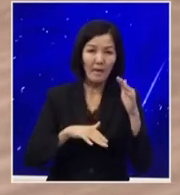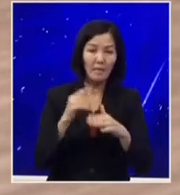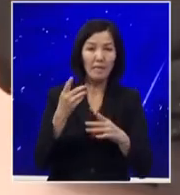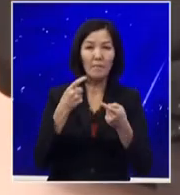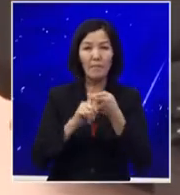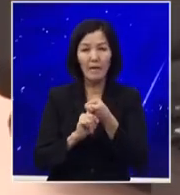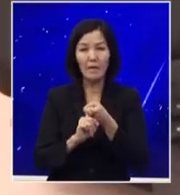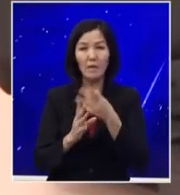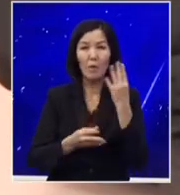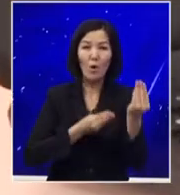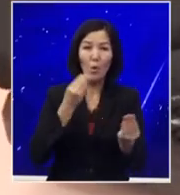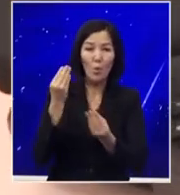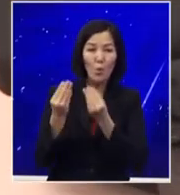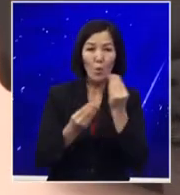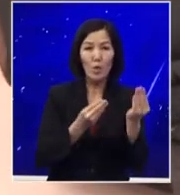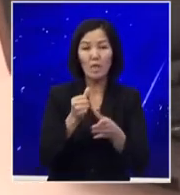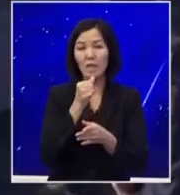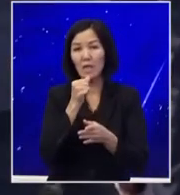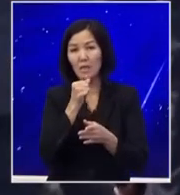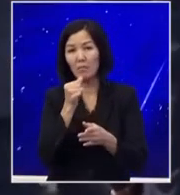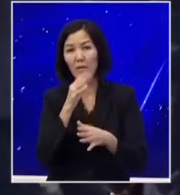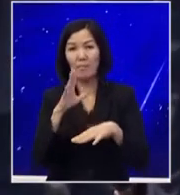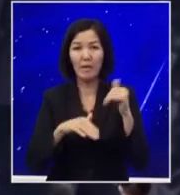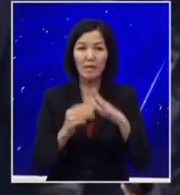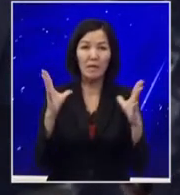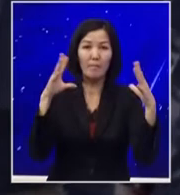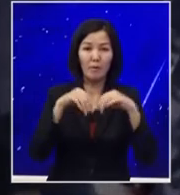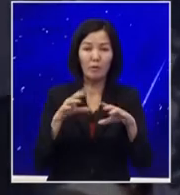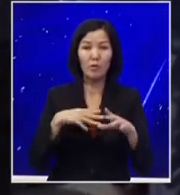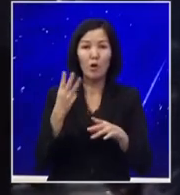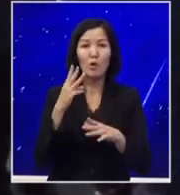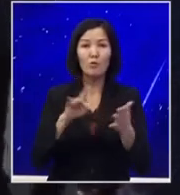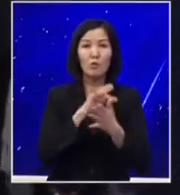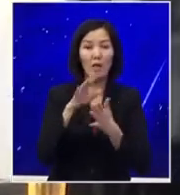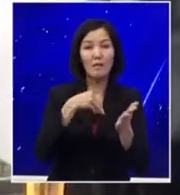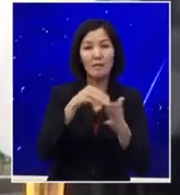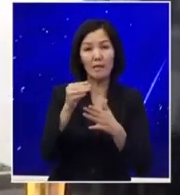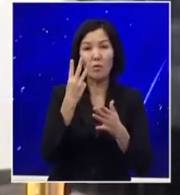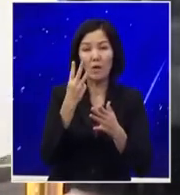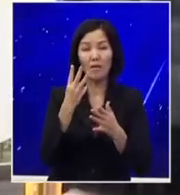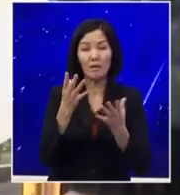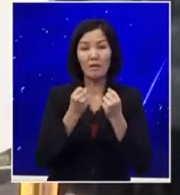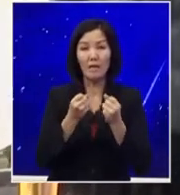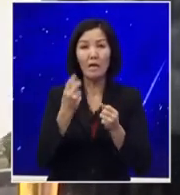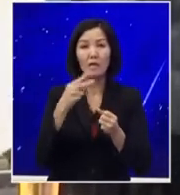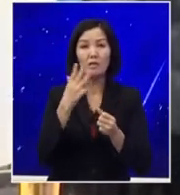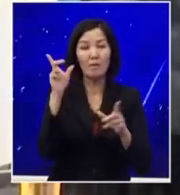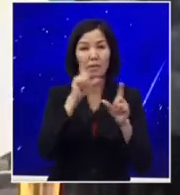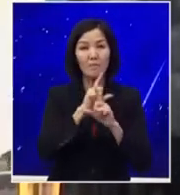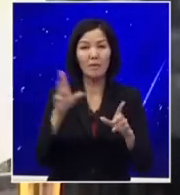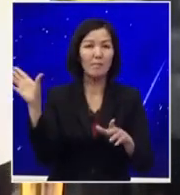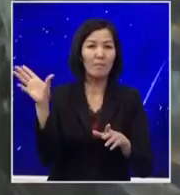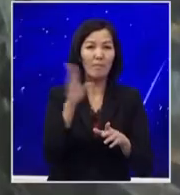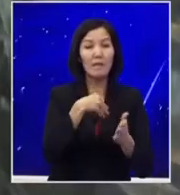ойын тәжірибе жүзінде іске асыруға мүмкіндік беретін құрылға. Биыл қалаға 3 сатып алынған. Жалпы Талдықорған бойынша 25 мектептің